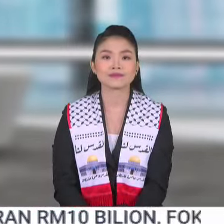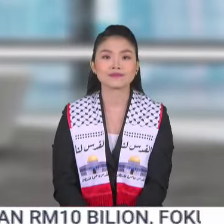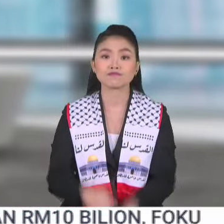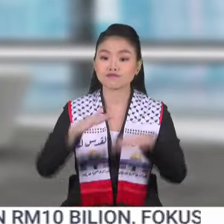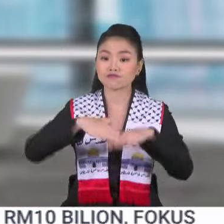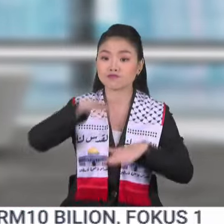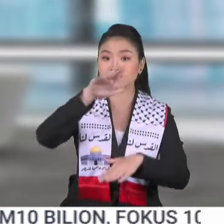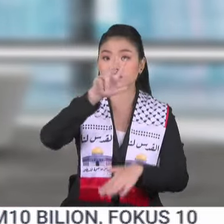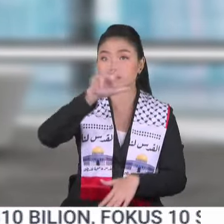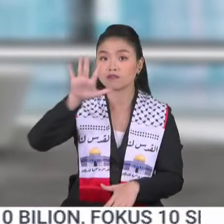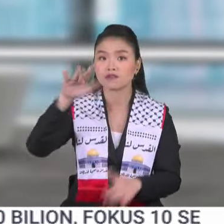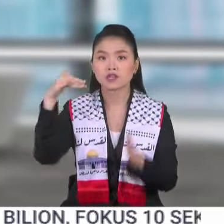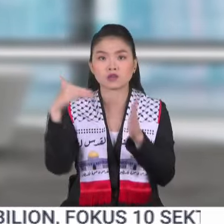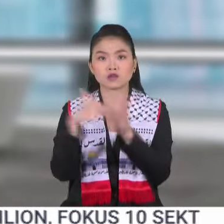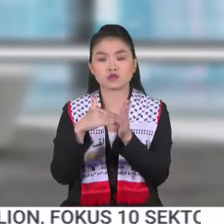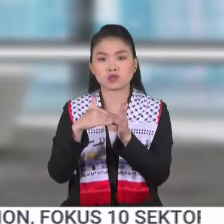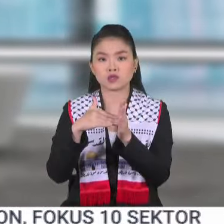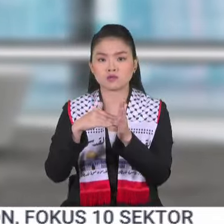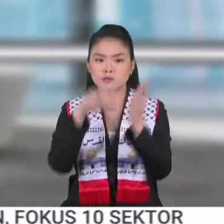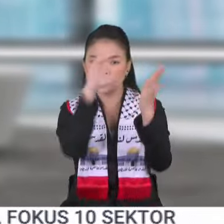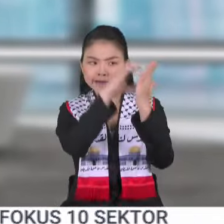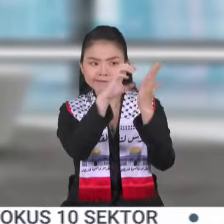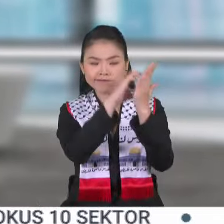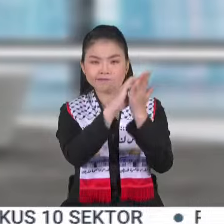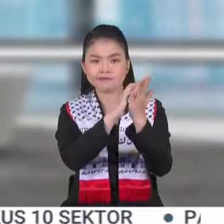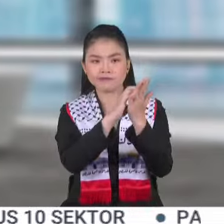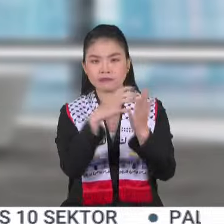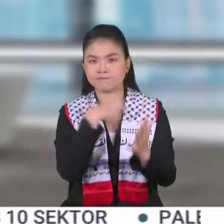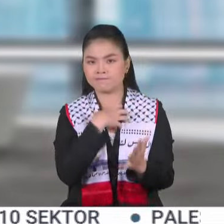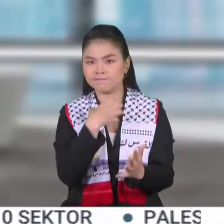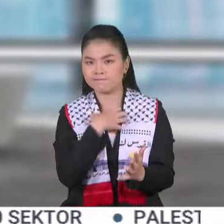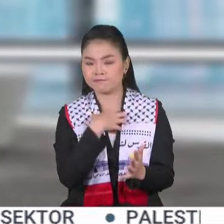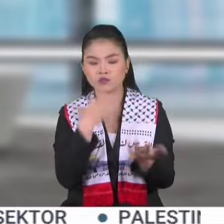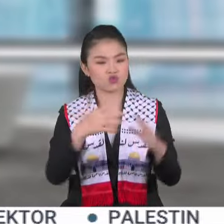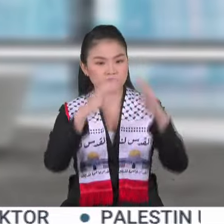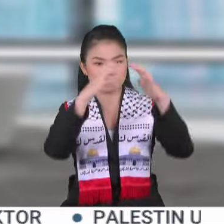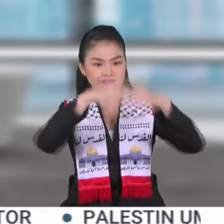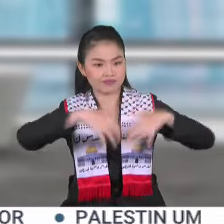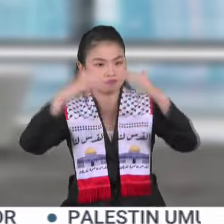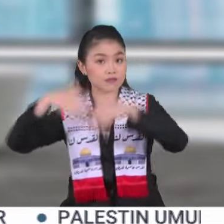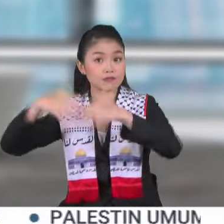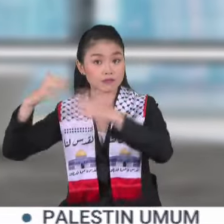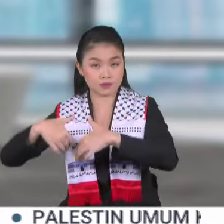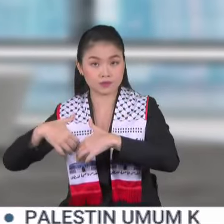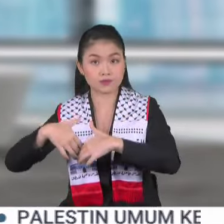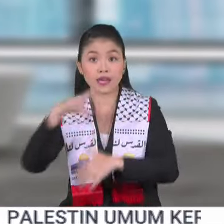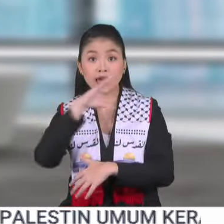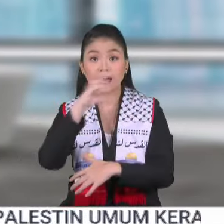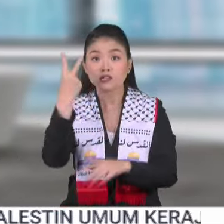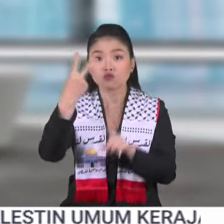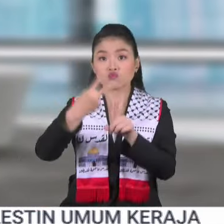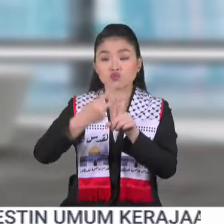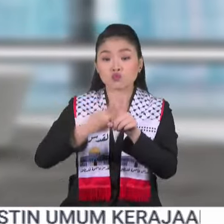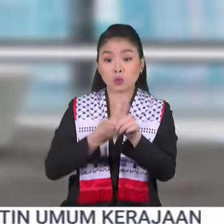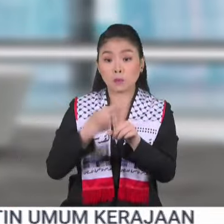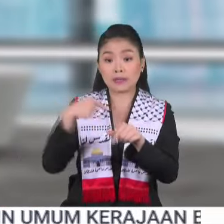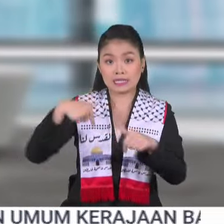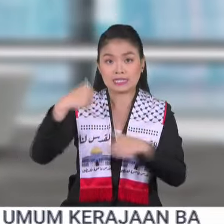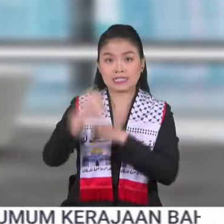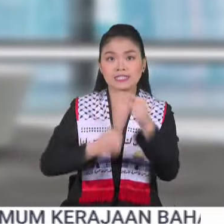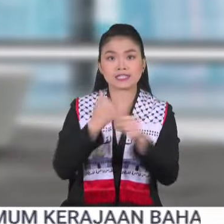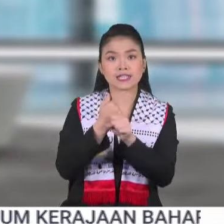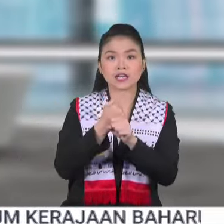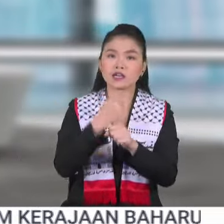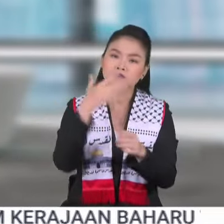Baik, saudara, lebih 35,000 kandungan provokatif telah diturunkan tahun lalu dan bagi dua bulan pertama tahun ini, sekitar 27,000